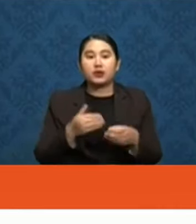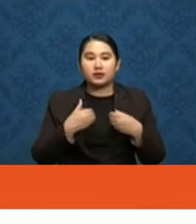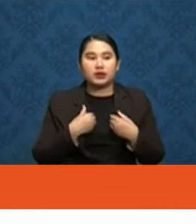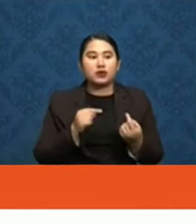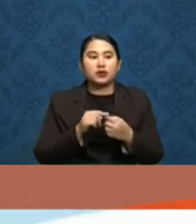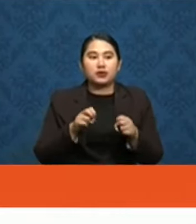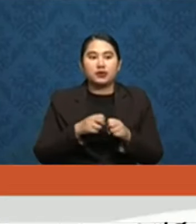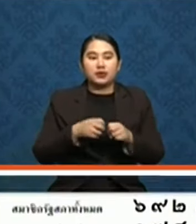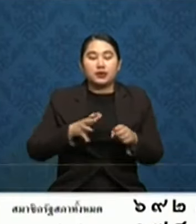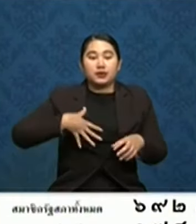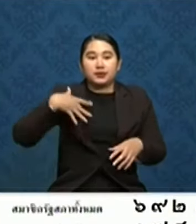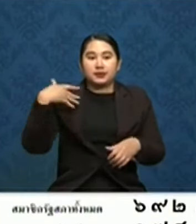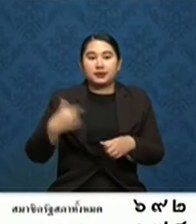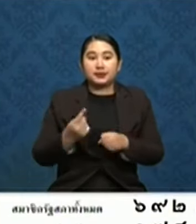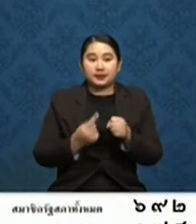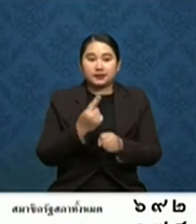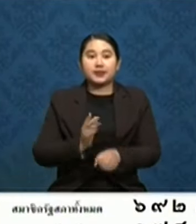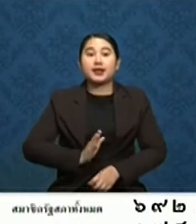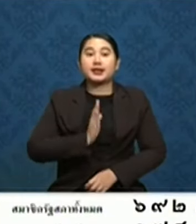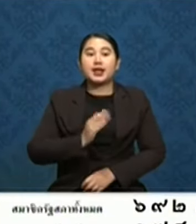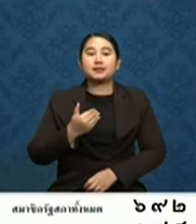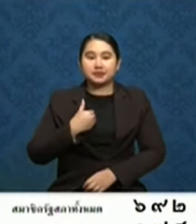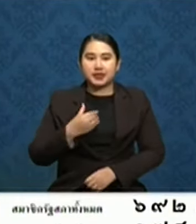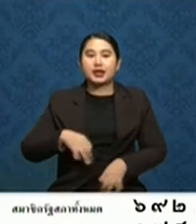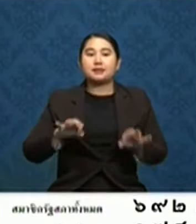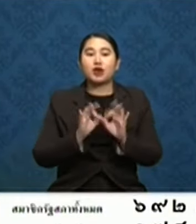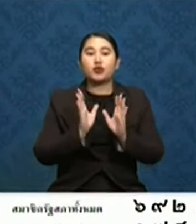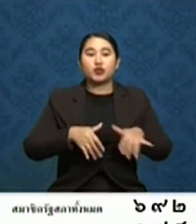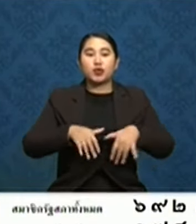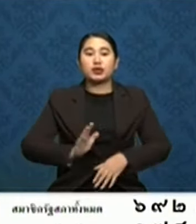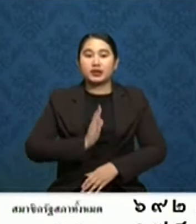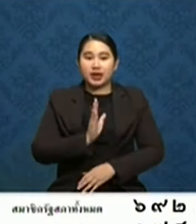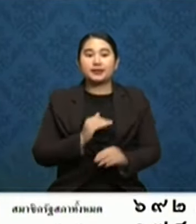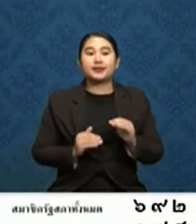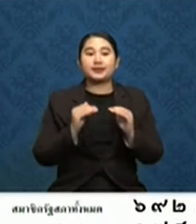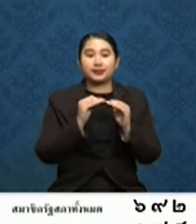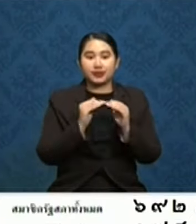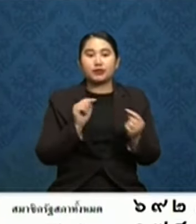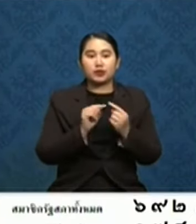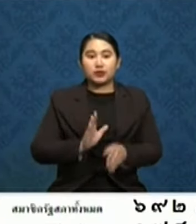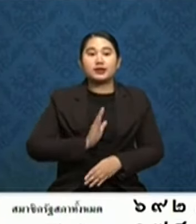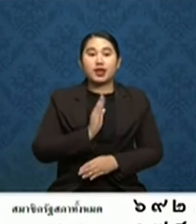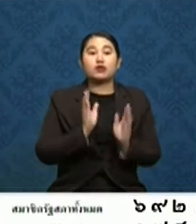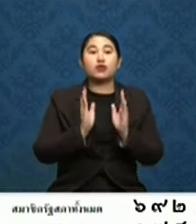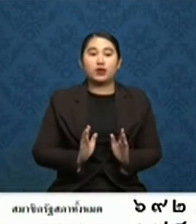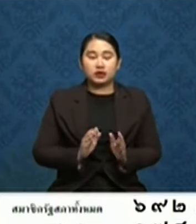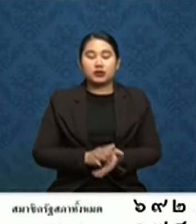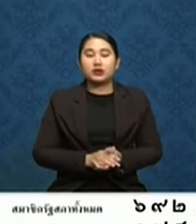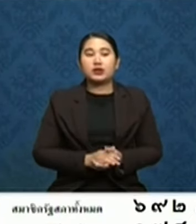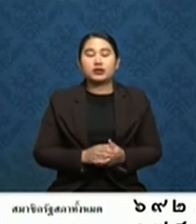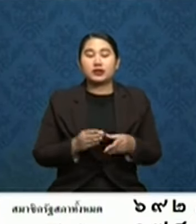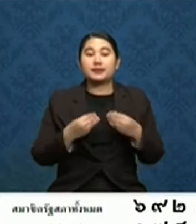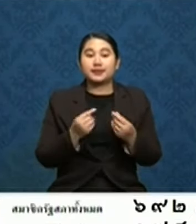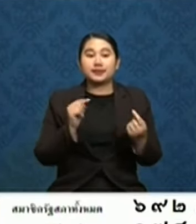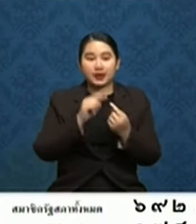การณ์ที่เลวร้ายในแต่ละปีมีเกียรติในคุณค่าของความเป็นประชาชนมีศักดิ์ศรีในคุณค่าของความเป็นมนุษย์และจะท